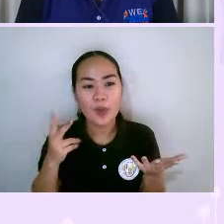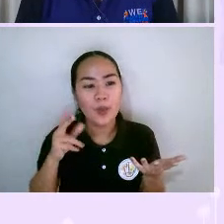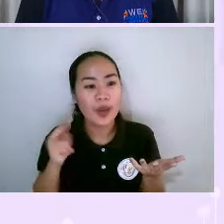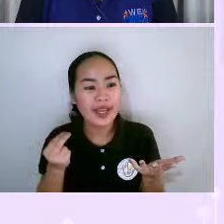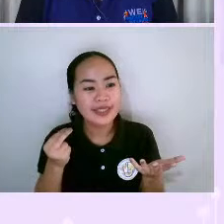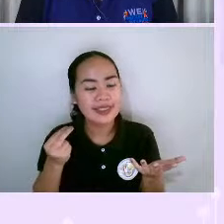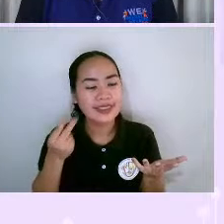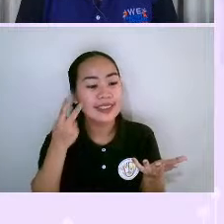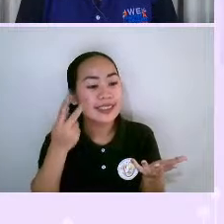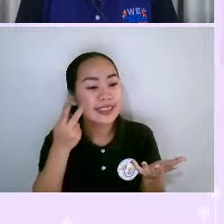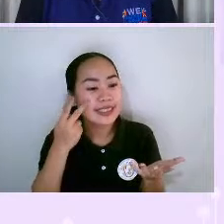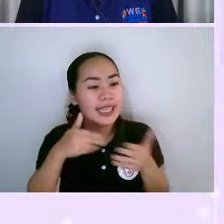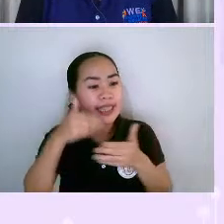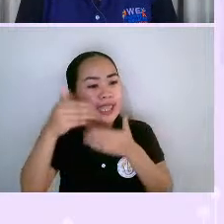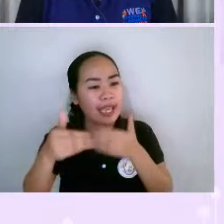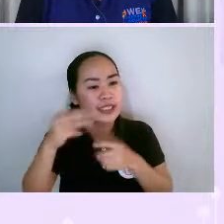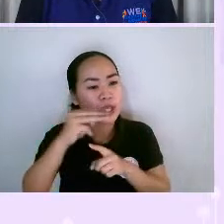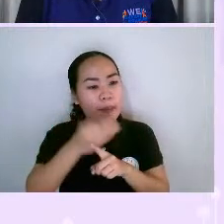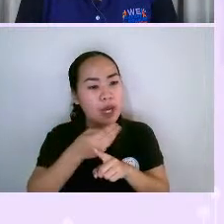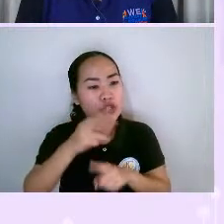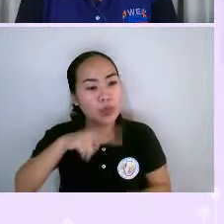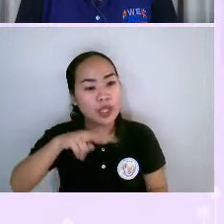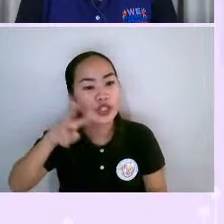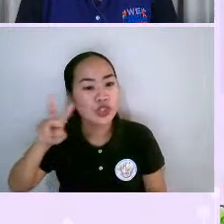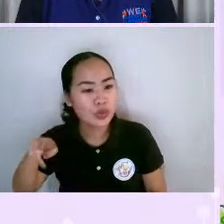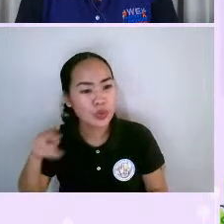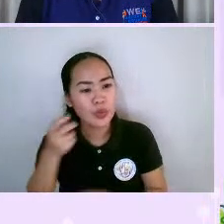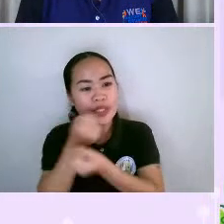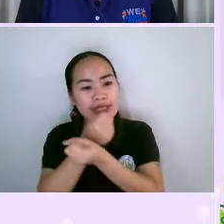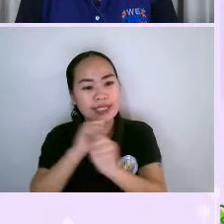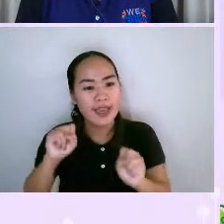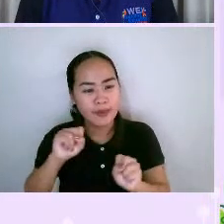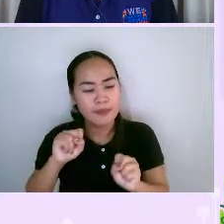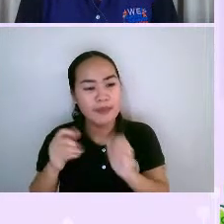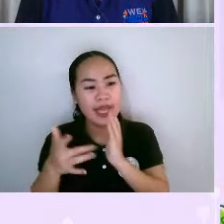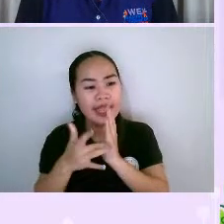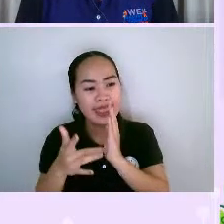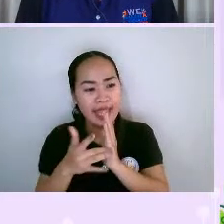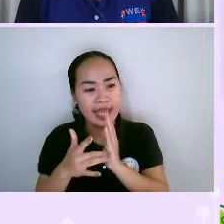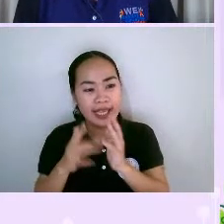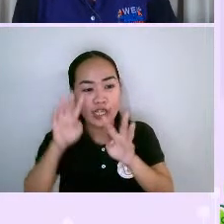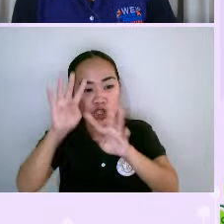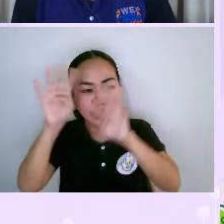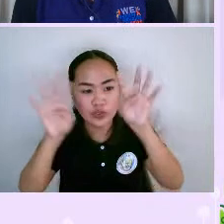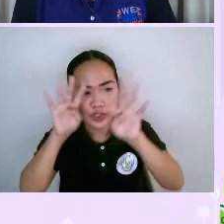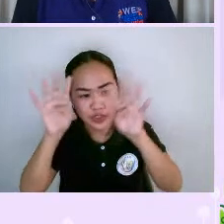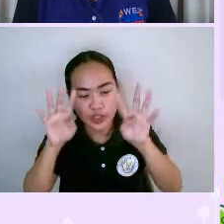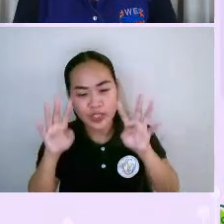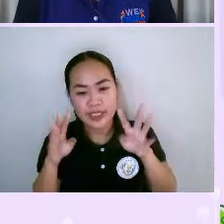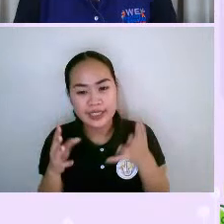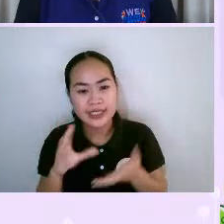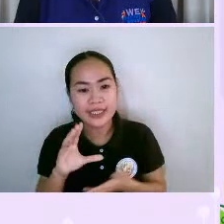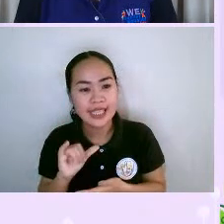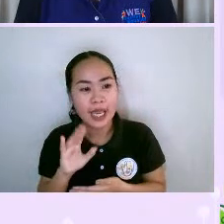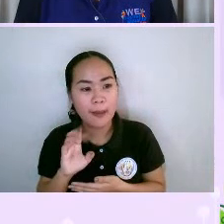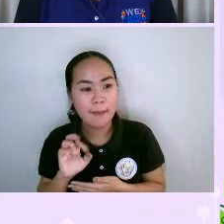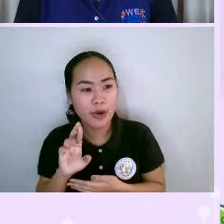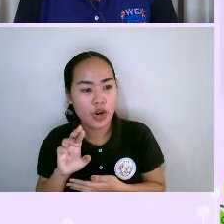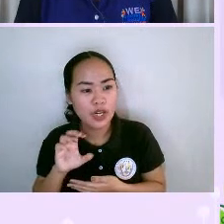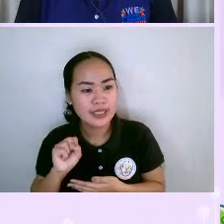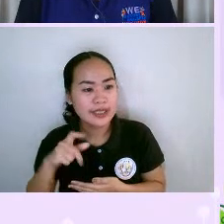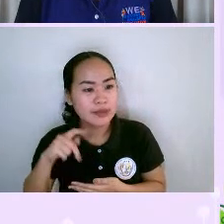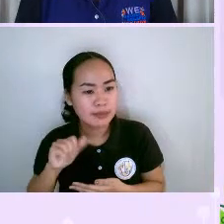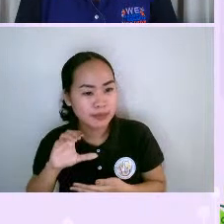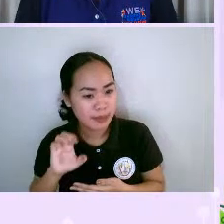para sa episode na Safe in Tech, Innovation and Cyberspace. At sa March 29 para sa panghuli nating online forum